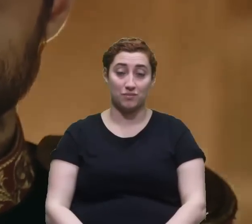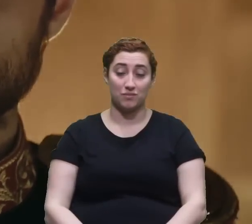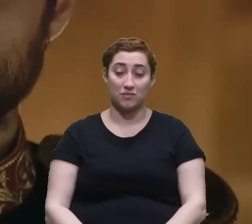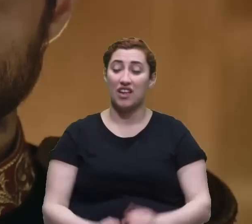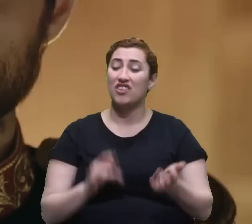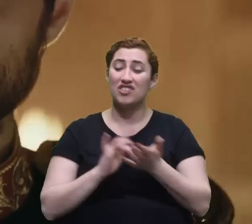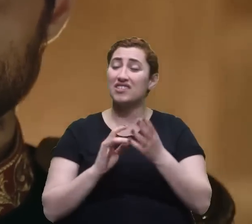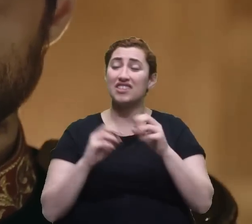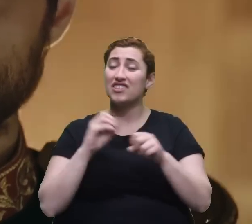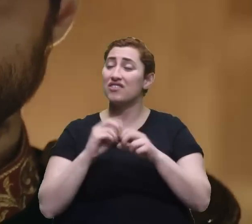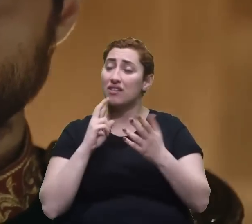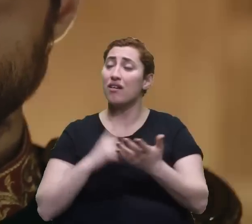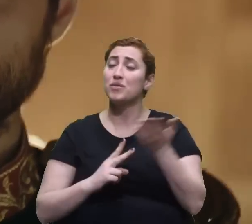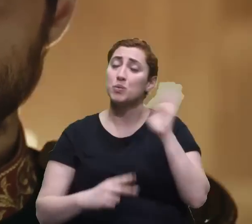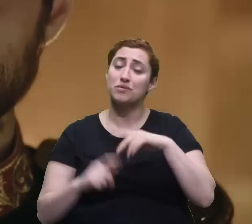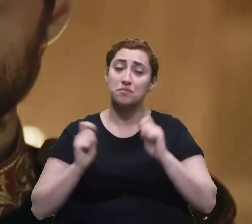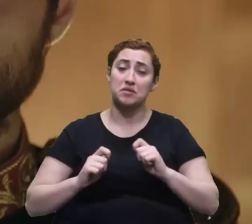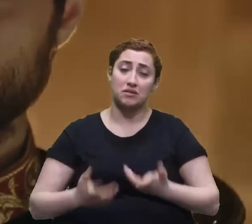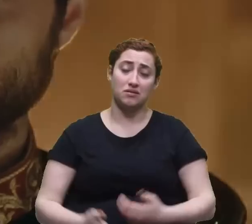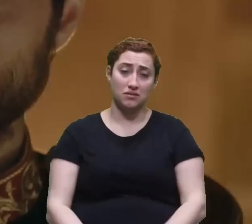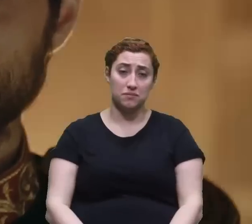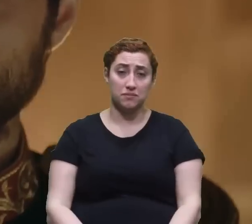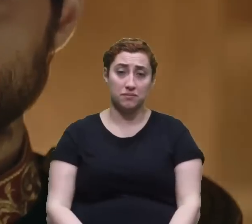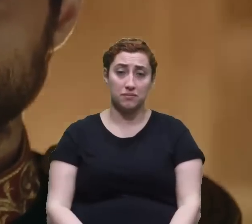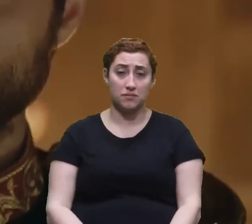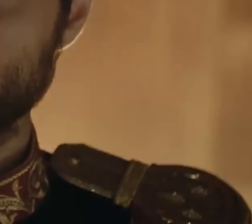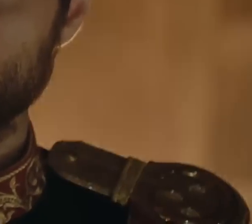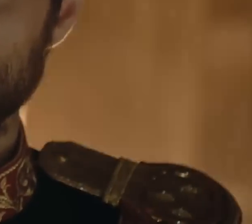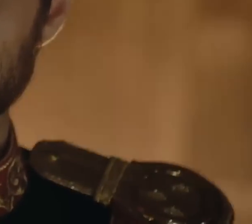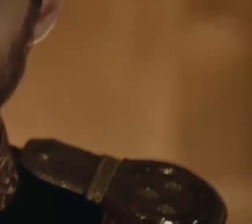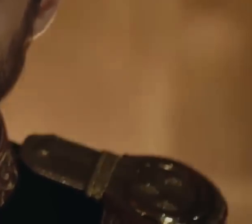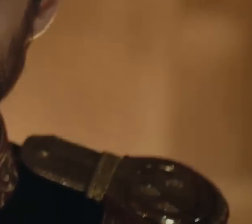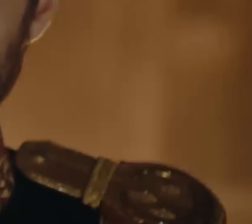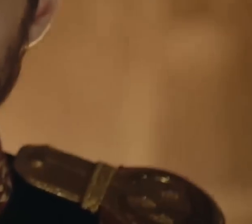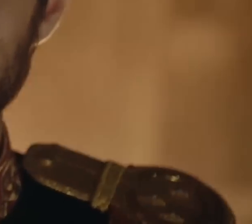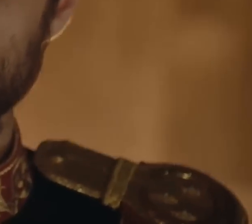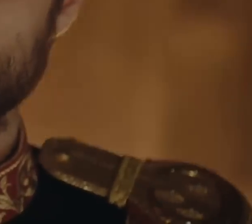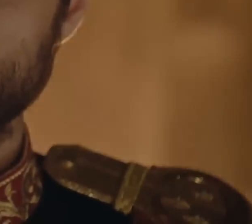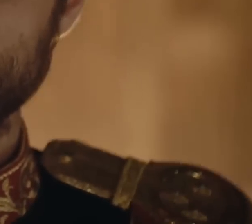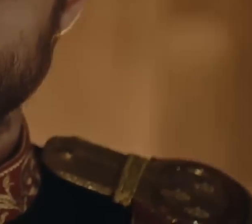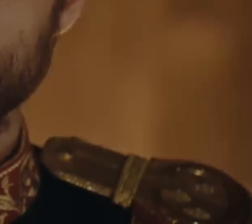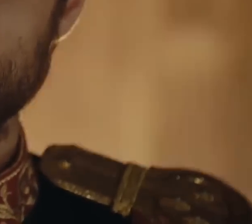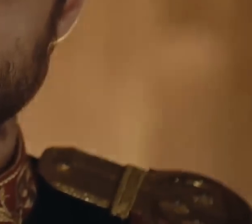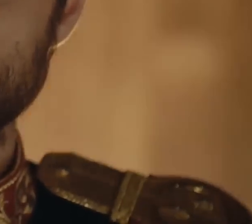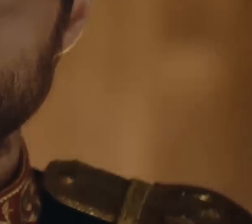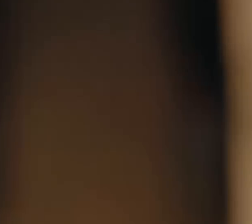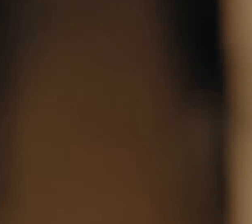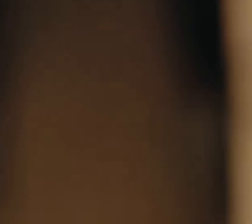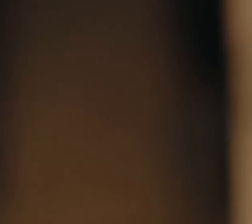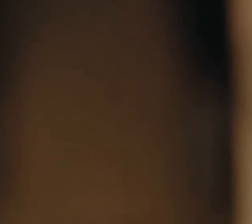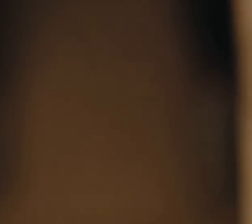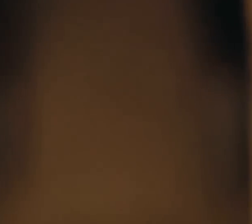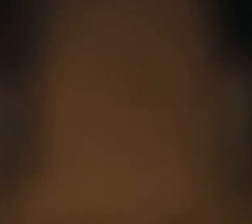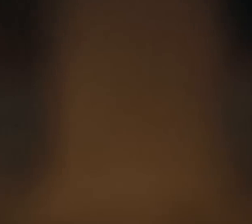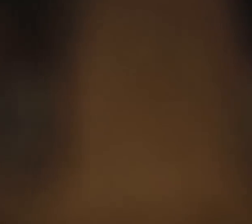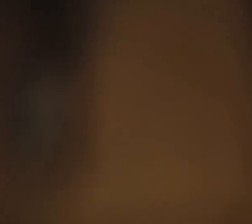akıbetiyle ilgili karar veririz Mustafa. Masanın yanındalar. Arkalarındaki duvarda üç tane dünya haritası asılı. Karşılıklı duran raf